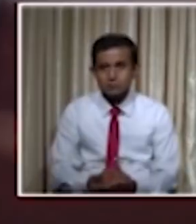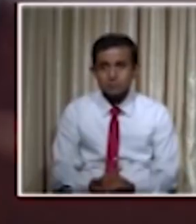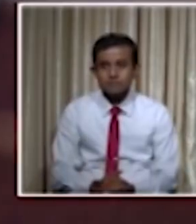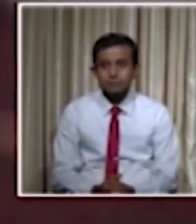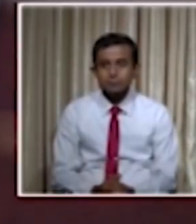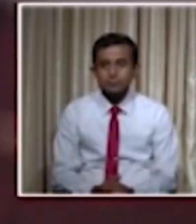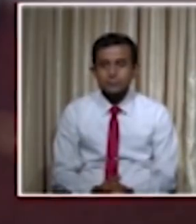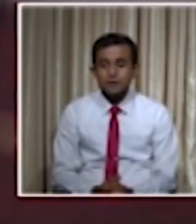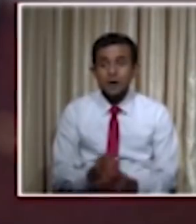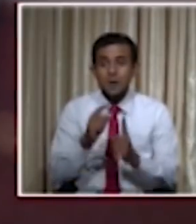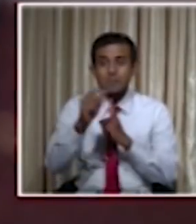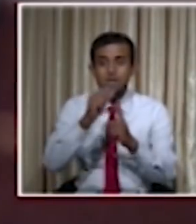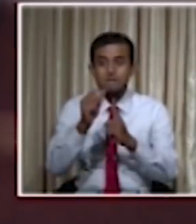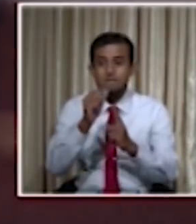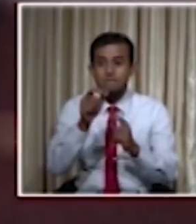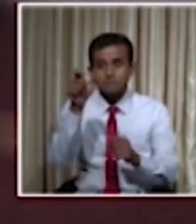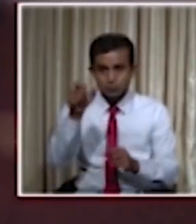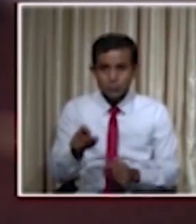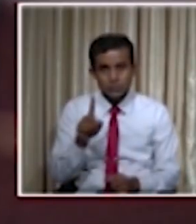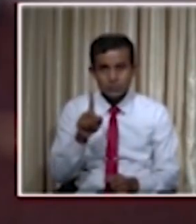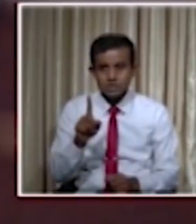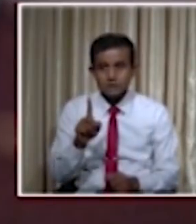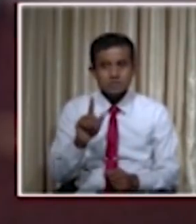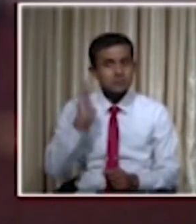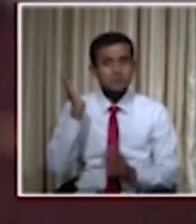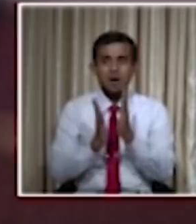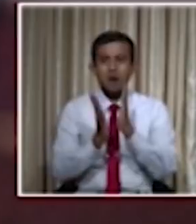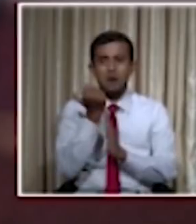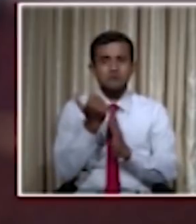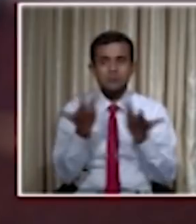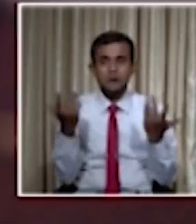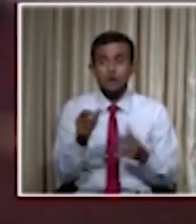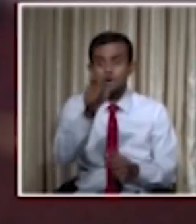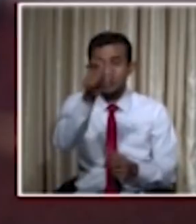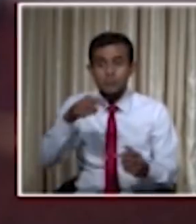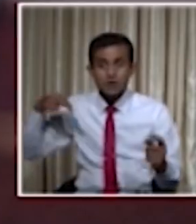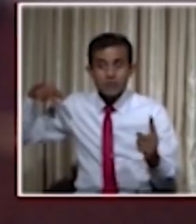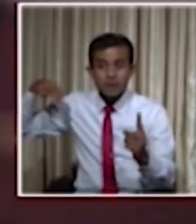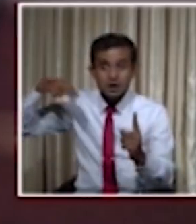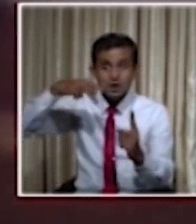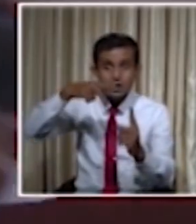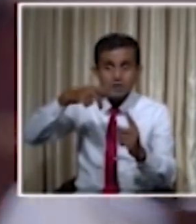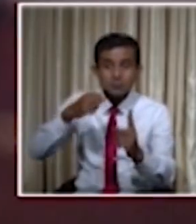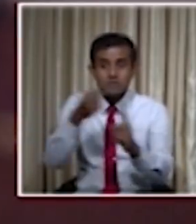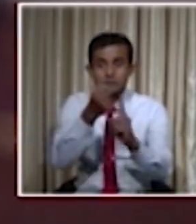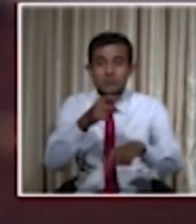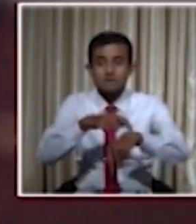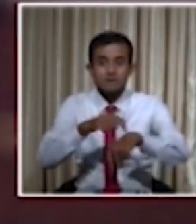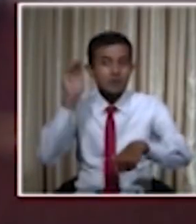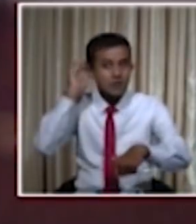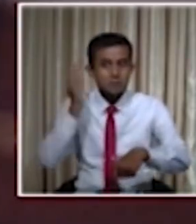ඇදගෙන වැටේ පාර්ලිමේන්තුවේ මන්ත්‍රී කෙනෙක්ට කිසිම අයිතියක් නෑ ඔබතුමා ගාඩ ඇවිල්ලා තර්ජන කරන වෙලාගෙන අහන්න